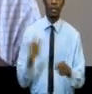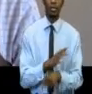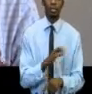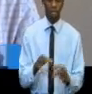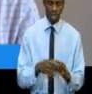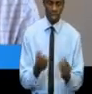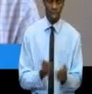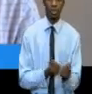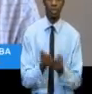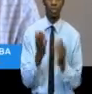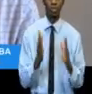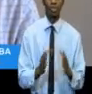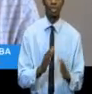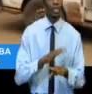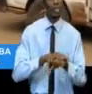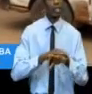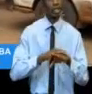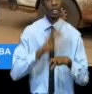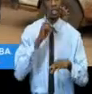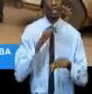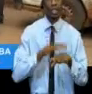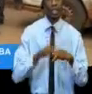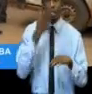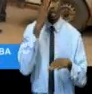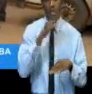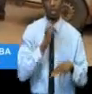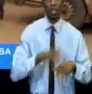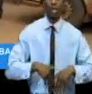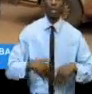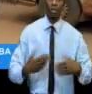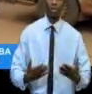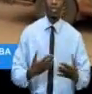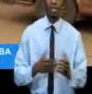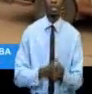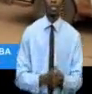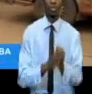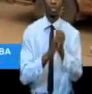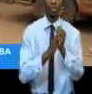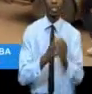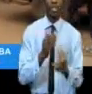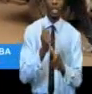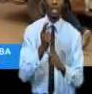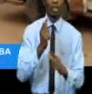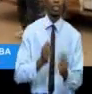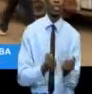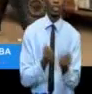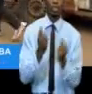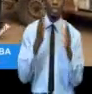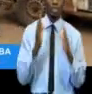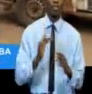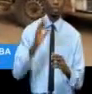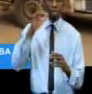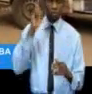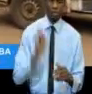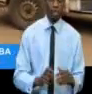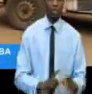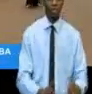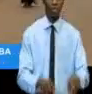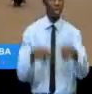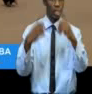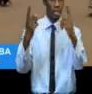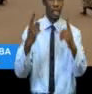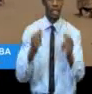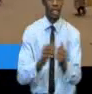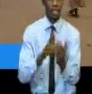doivent appliquer sur ce d'avoir public. Les chauffeurs non recyclés ne seront plus autorisés à exploiter dans les secteurs